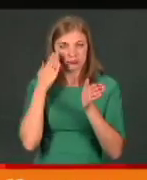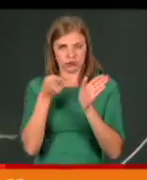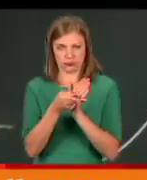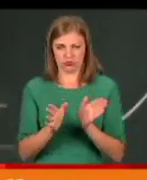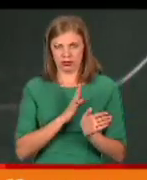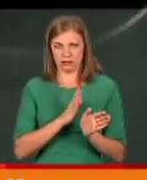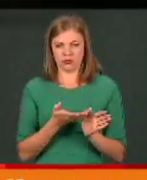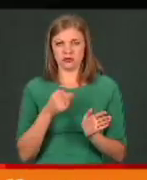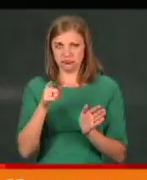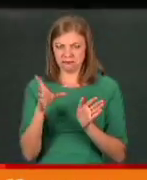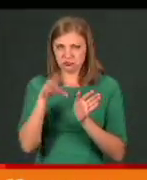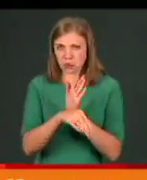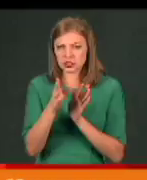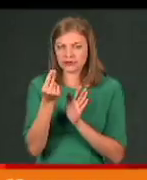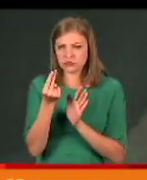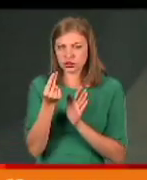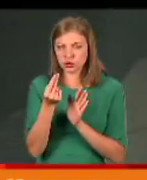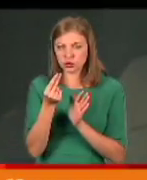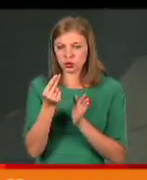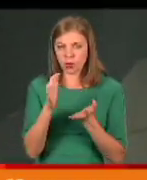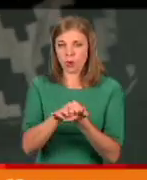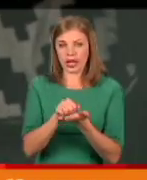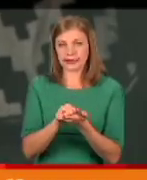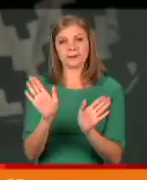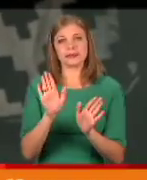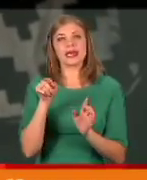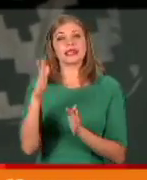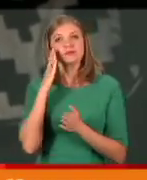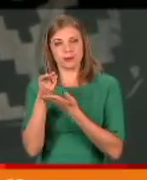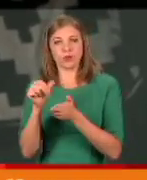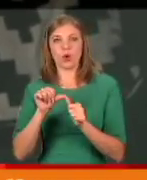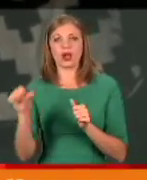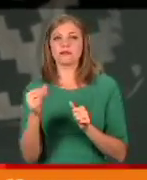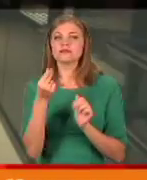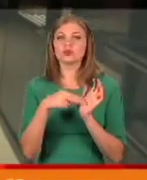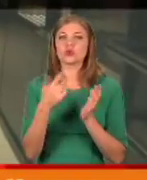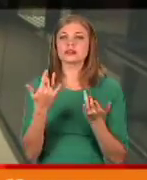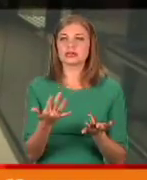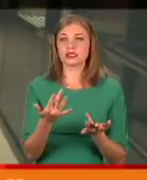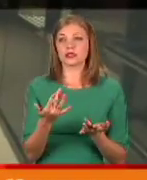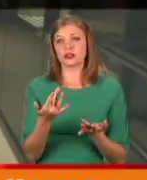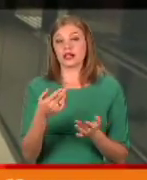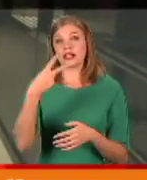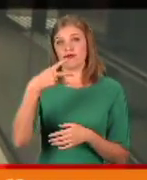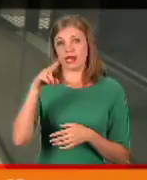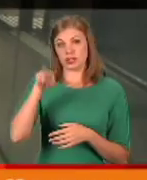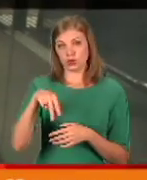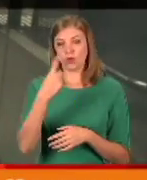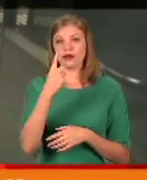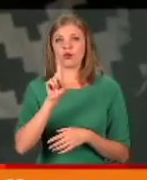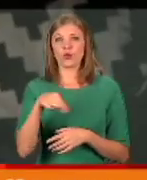коробочки. Це воно входить в ціну оренди всі. Ага, і скільки коштує так орендувати? 20 доларів